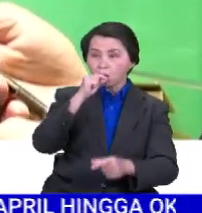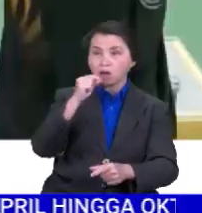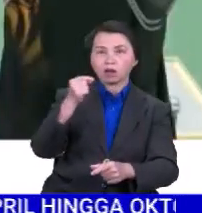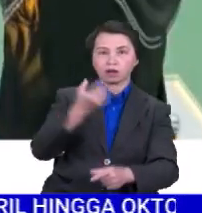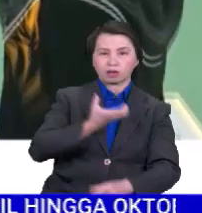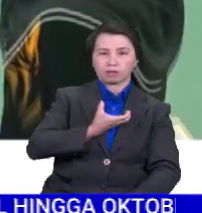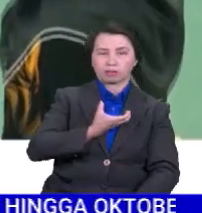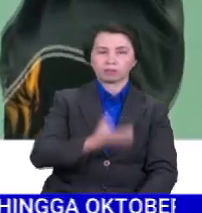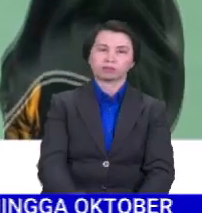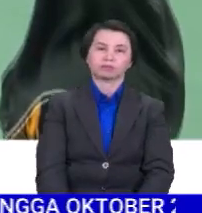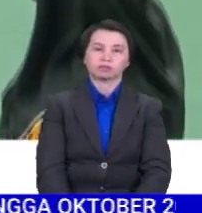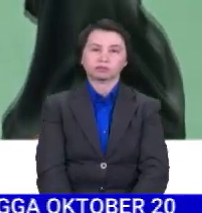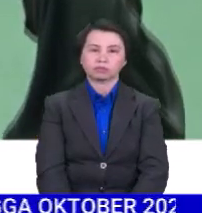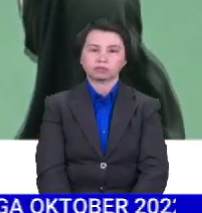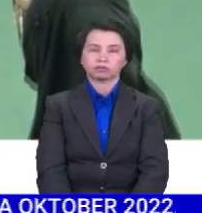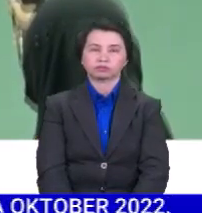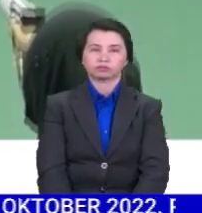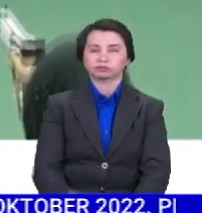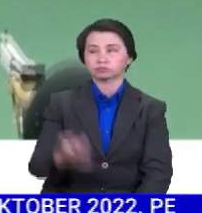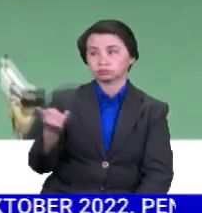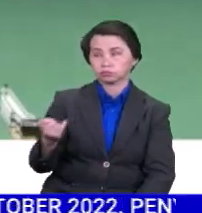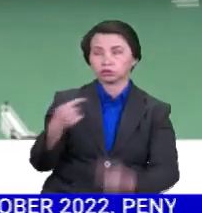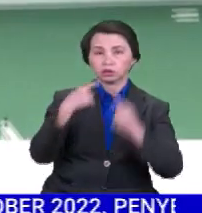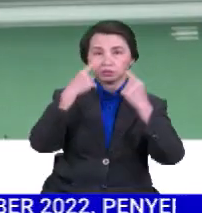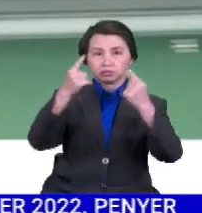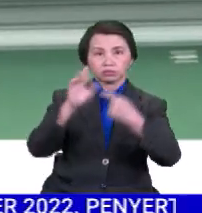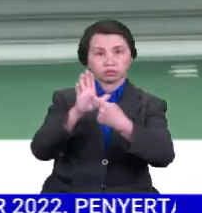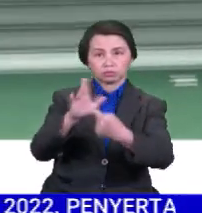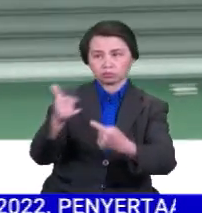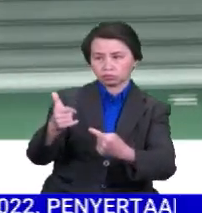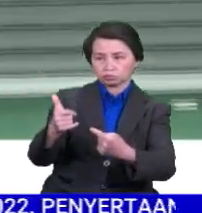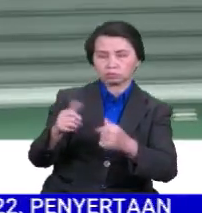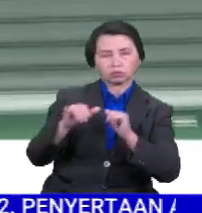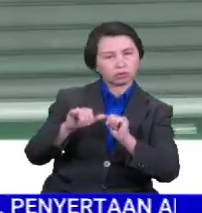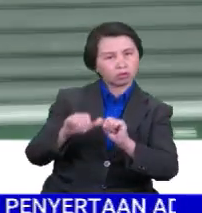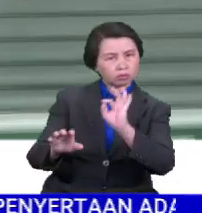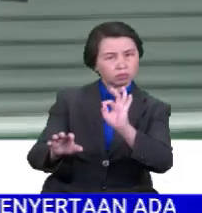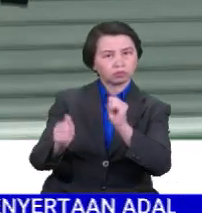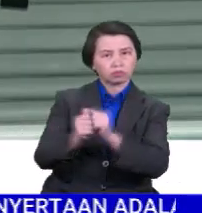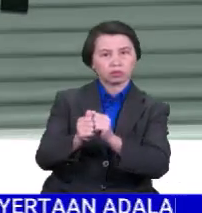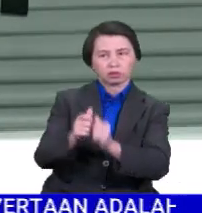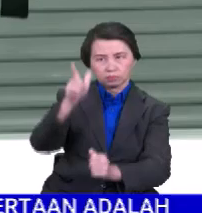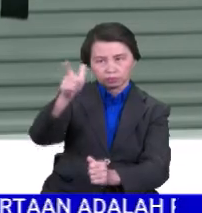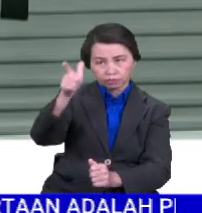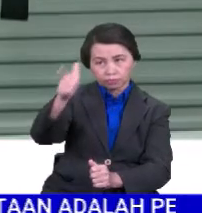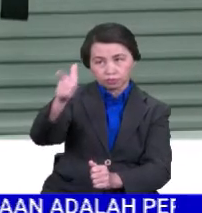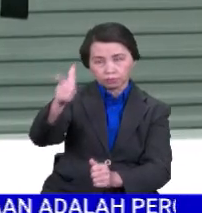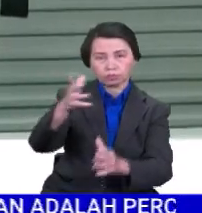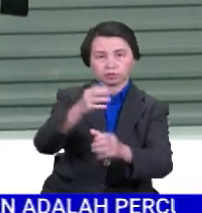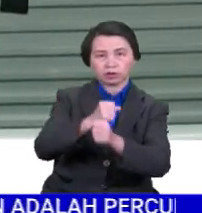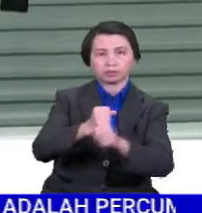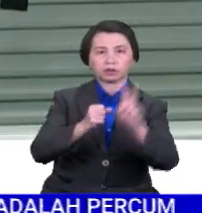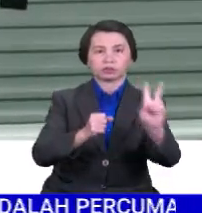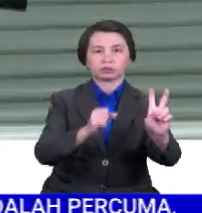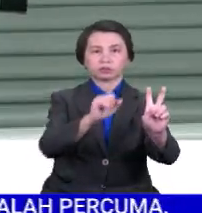sendiri. Syasha berjaya menampilkan aksi konsisten dalam setiap bidikan untuk mengumpul